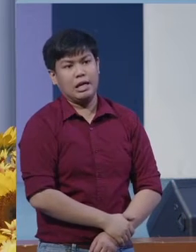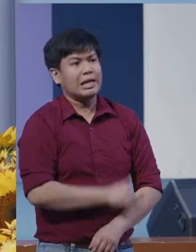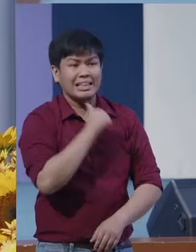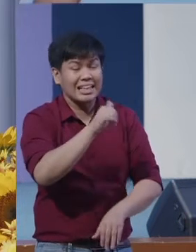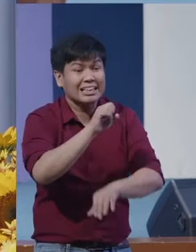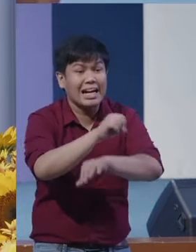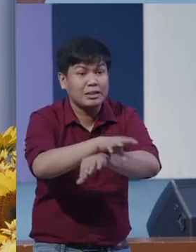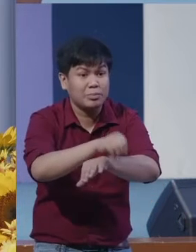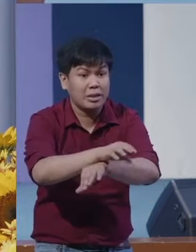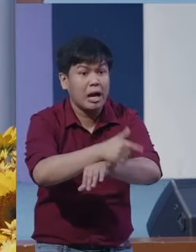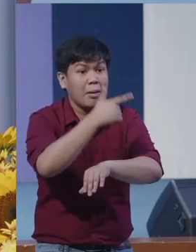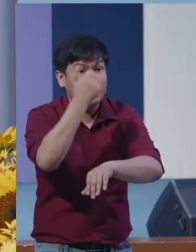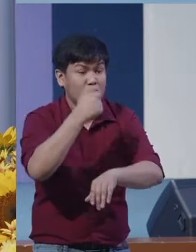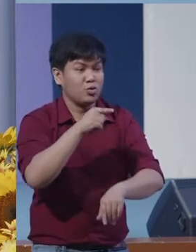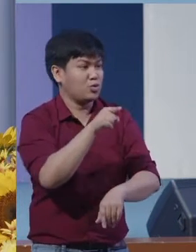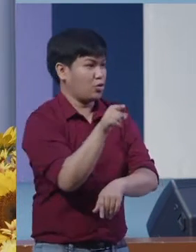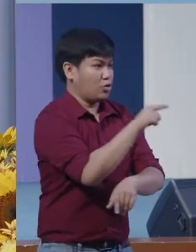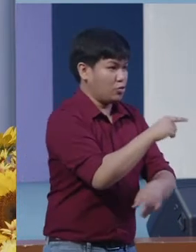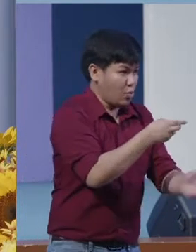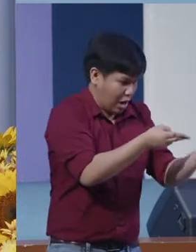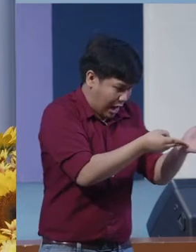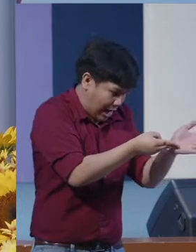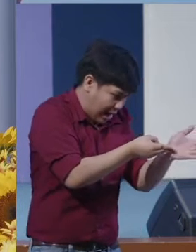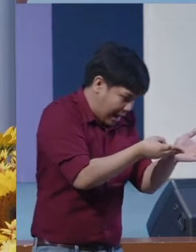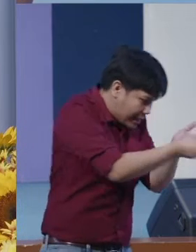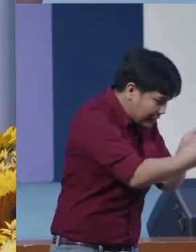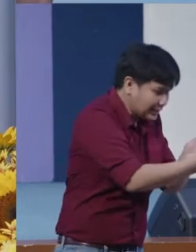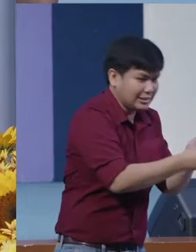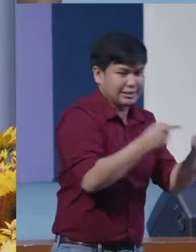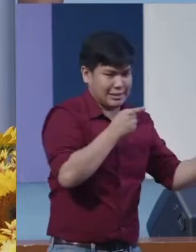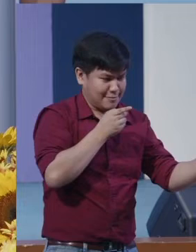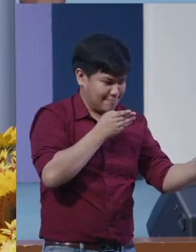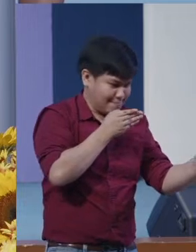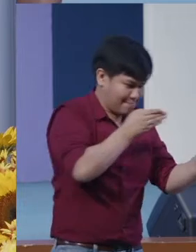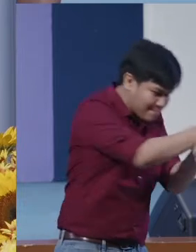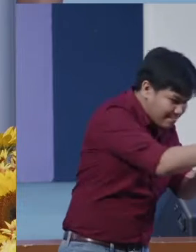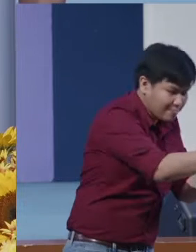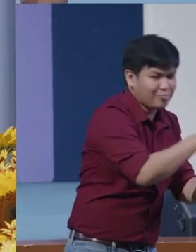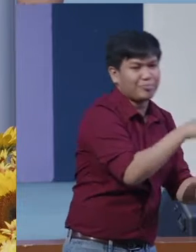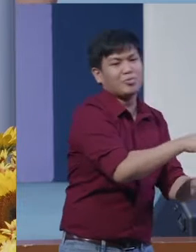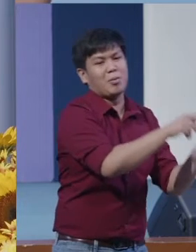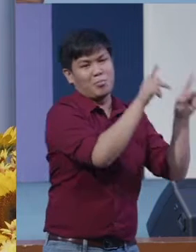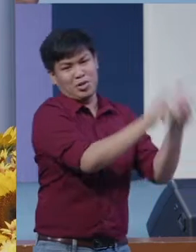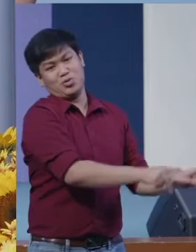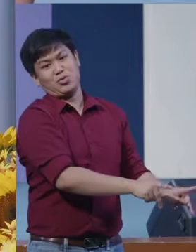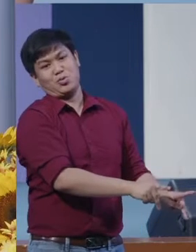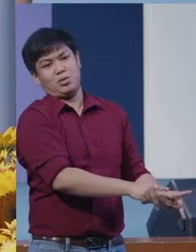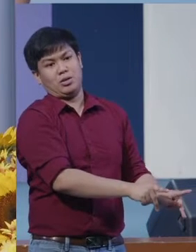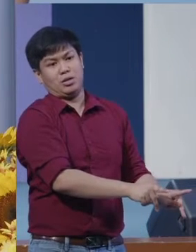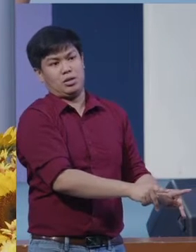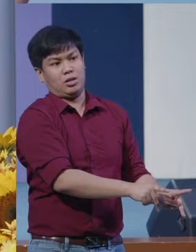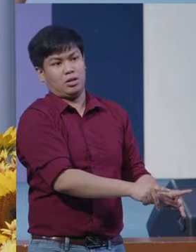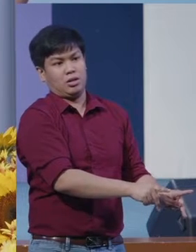yun kasi sasabihan nyo po yung tao mismo. No? Okay.